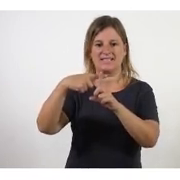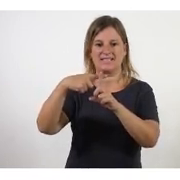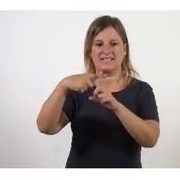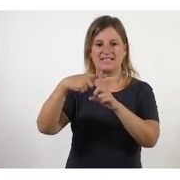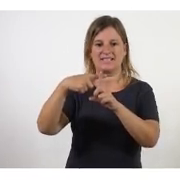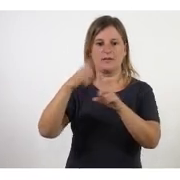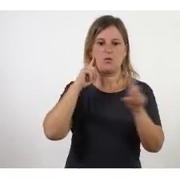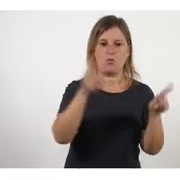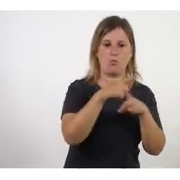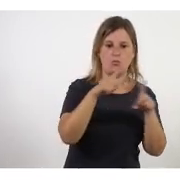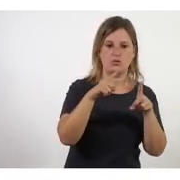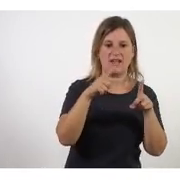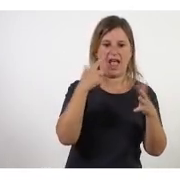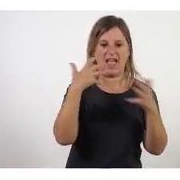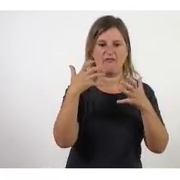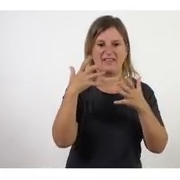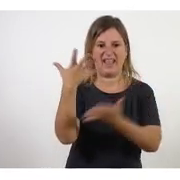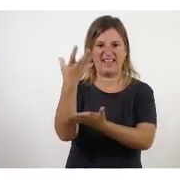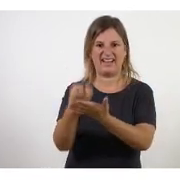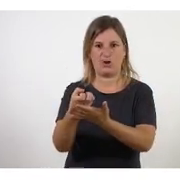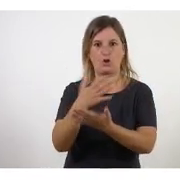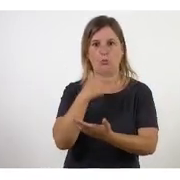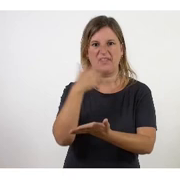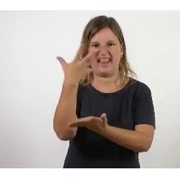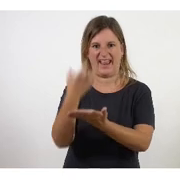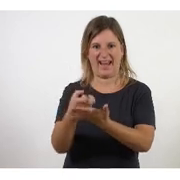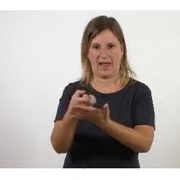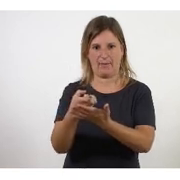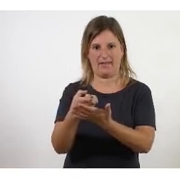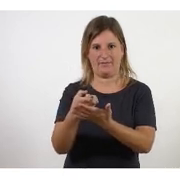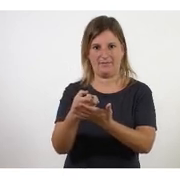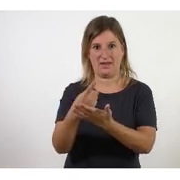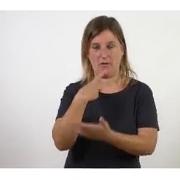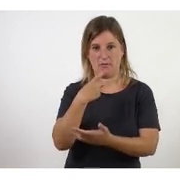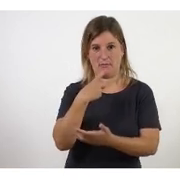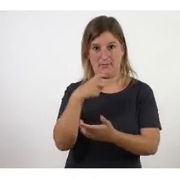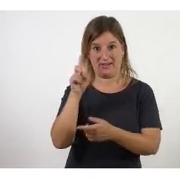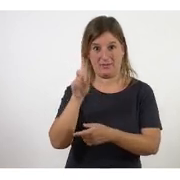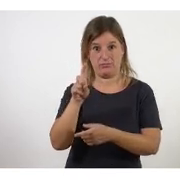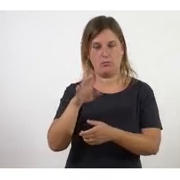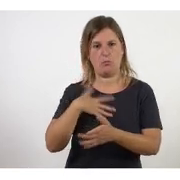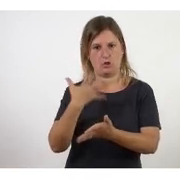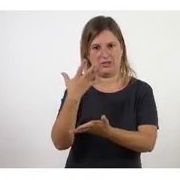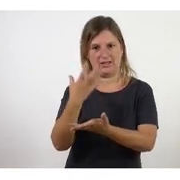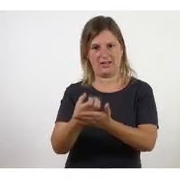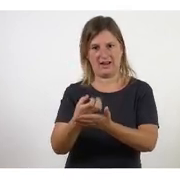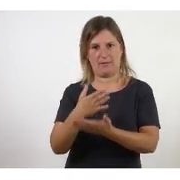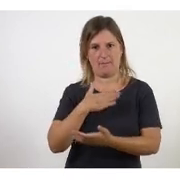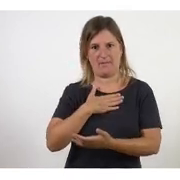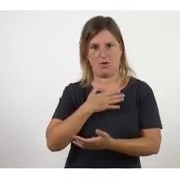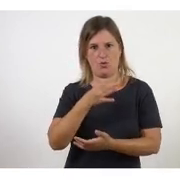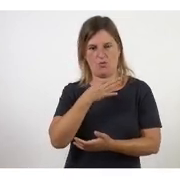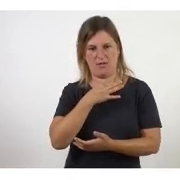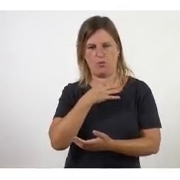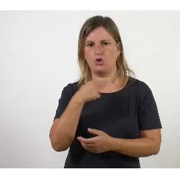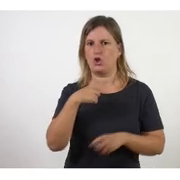surt música, efecte, record, que vol dir gravar. Tot i que puc gravar la meva veu en off, jo